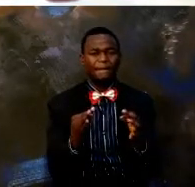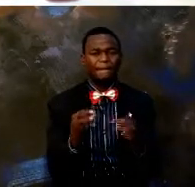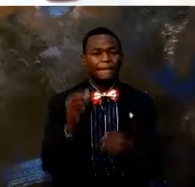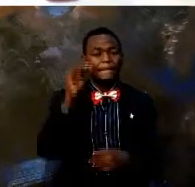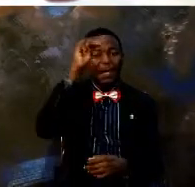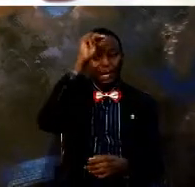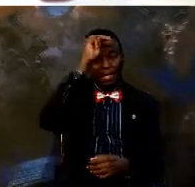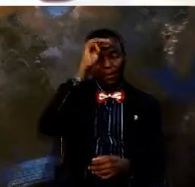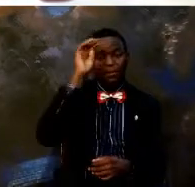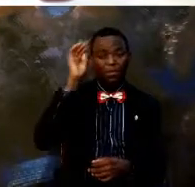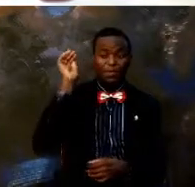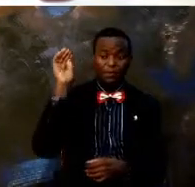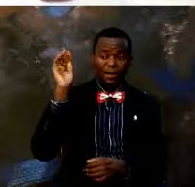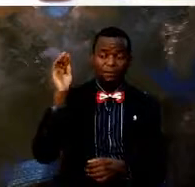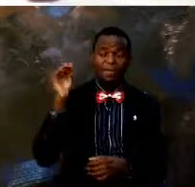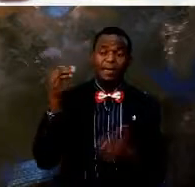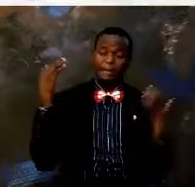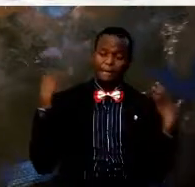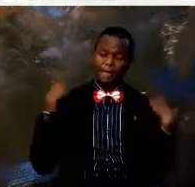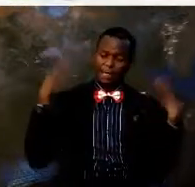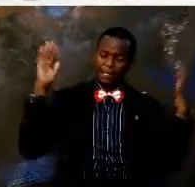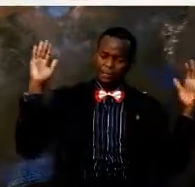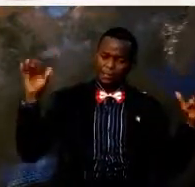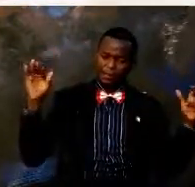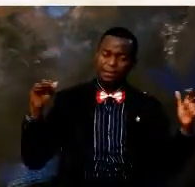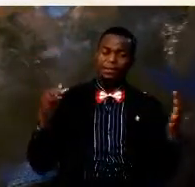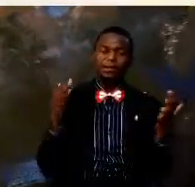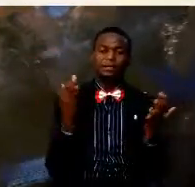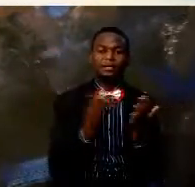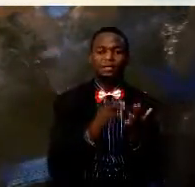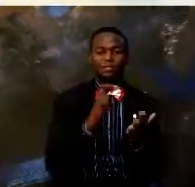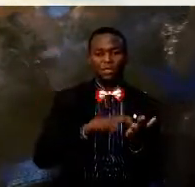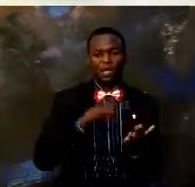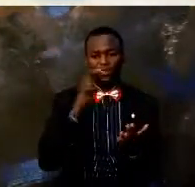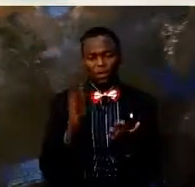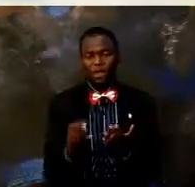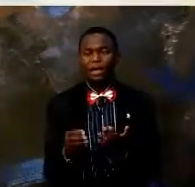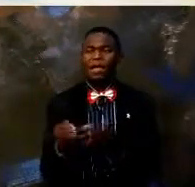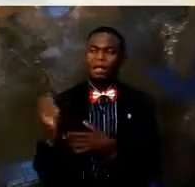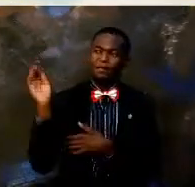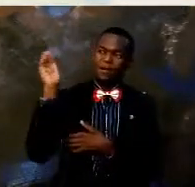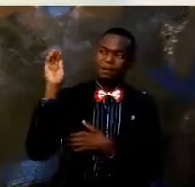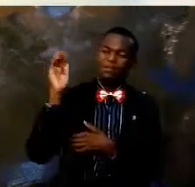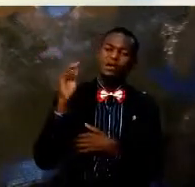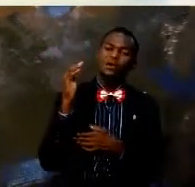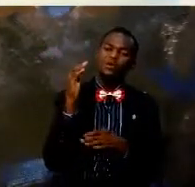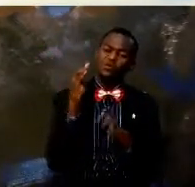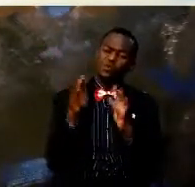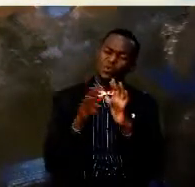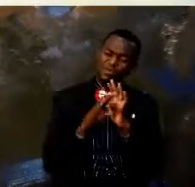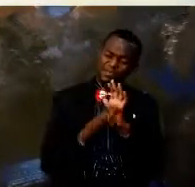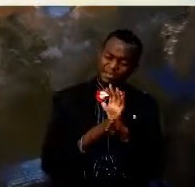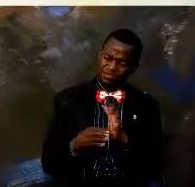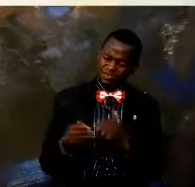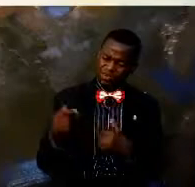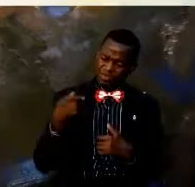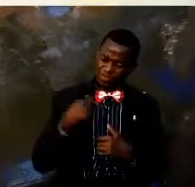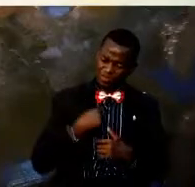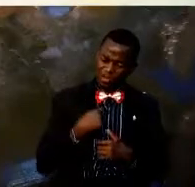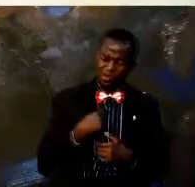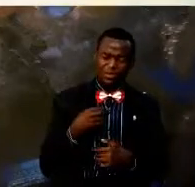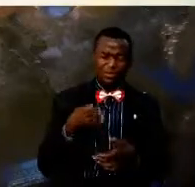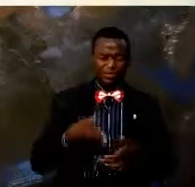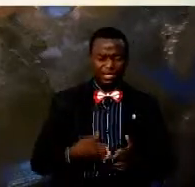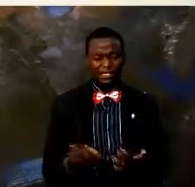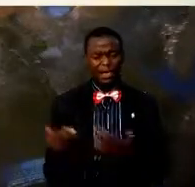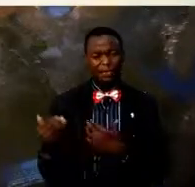mwenyewe alimwambia malaika katika kitabu cha Luka. Alipoambiwa ya kwamba Roho Mtakatifu atakuja juu yako na utazaa